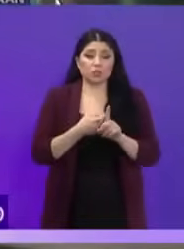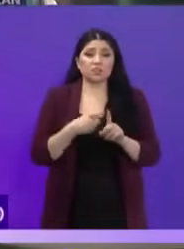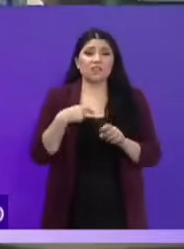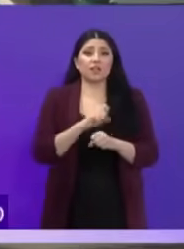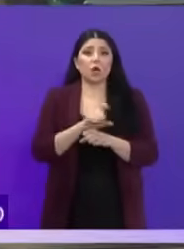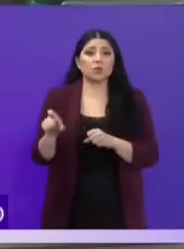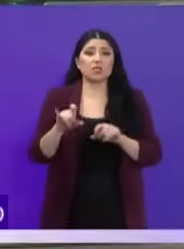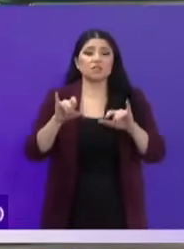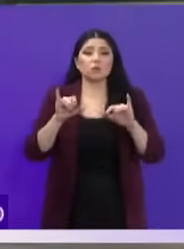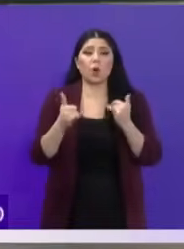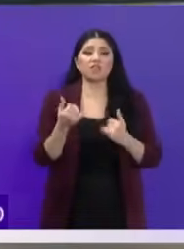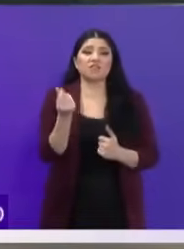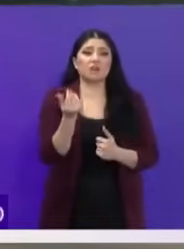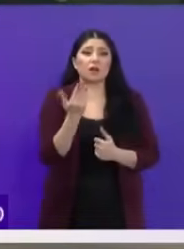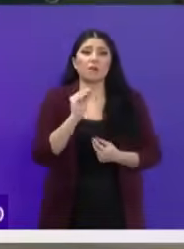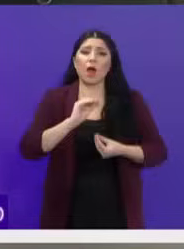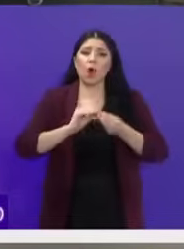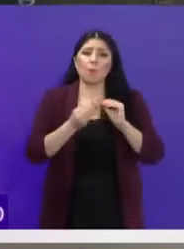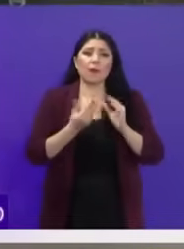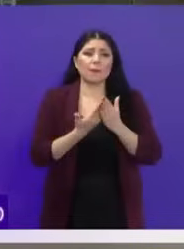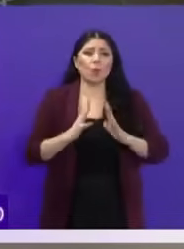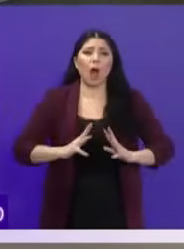fiscale din ce în ce mai complicate pentru agricultură,